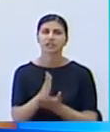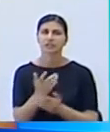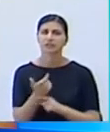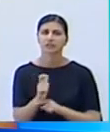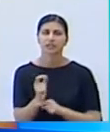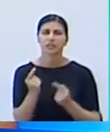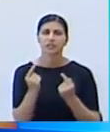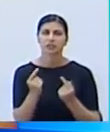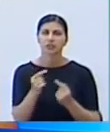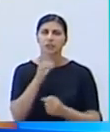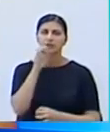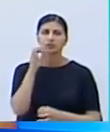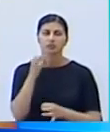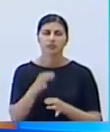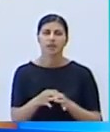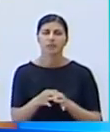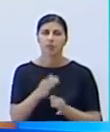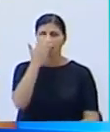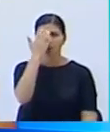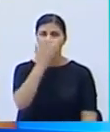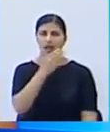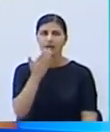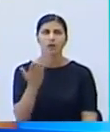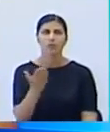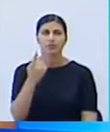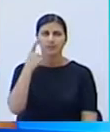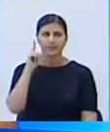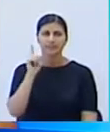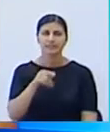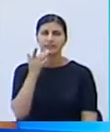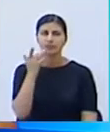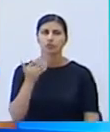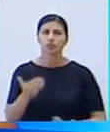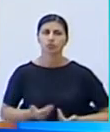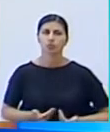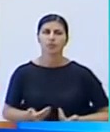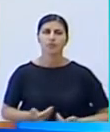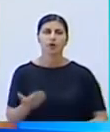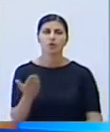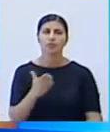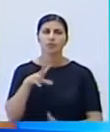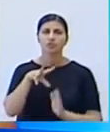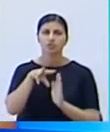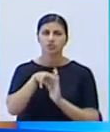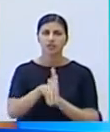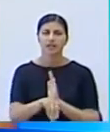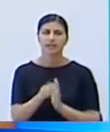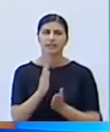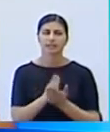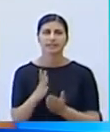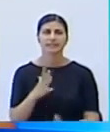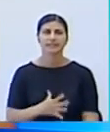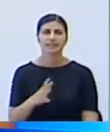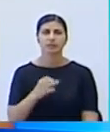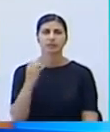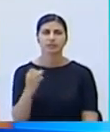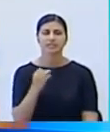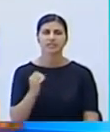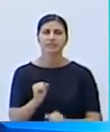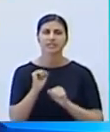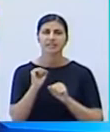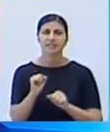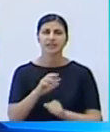უდიდესი პასუხისგებლობა, ხალხმა, რომელმაც იცის პოლიტიკური ცხოვრება, რომელიც შინაგანად არის საქართველოს ინტერესების